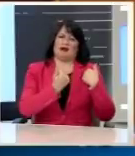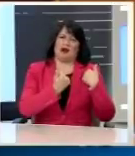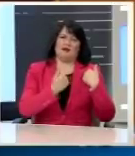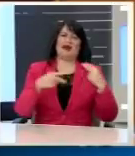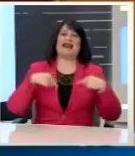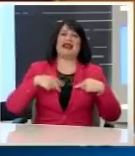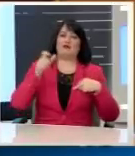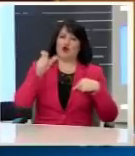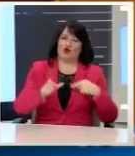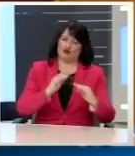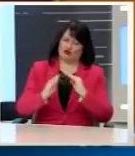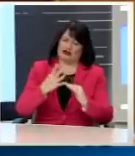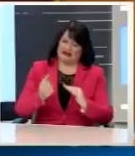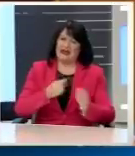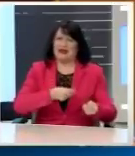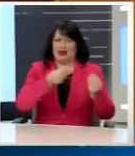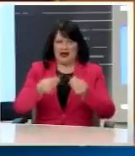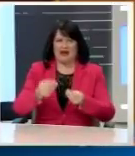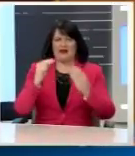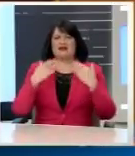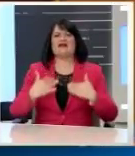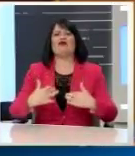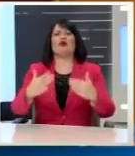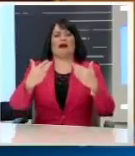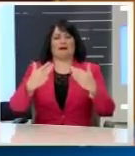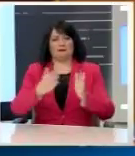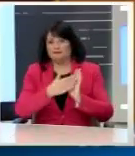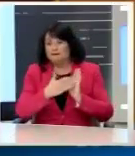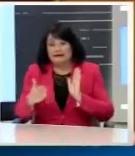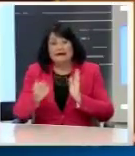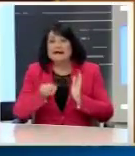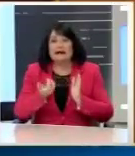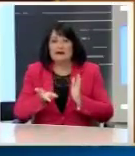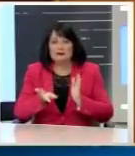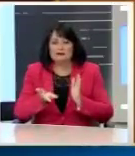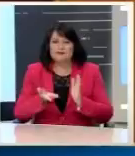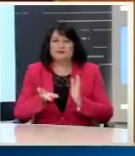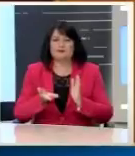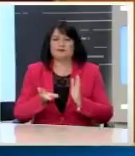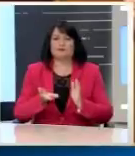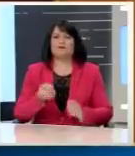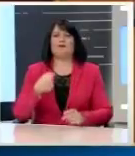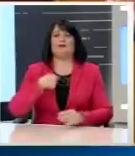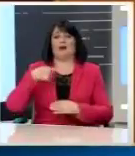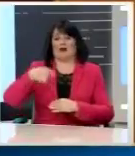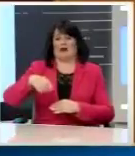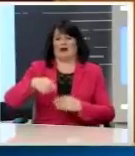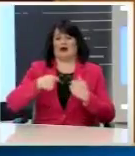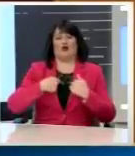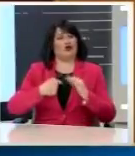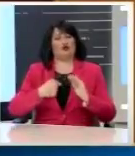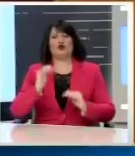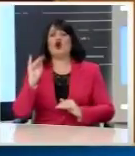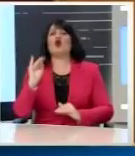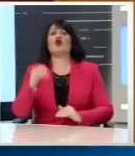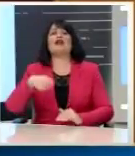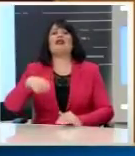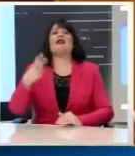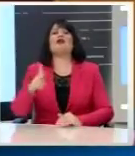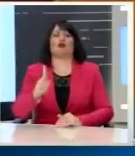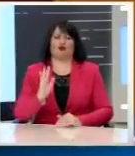υπουργός. Και τι έγινε στο μεταξύ? Εγώ δεν είμαι νομικός, αλλά ρωτήστε τους νομικούς